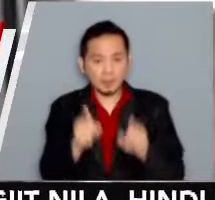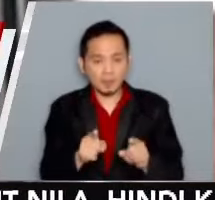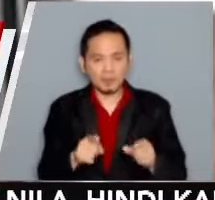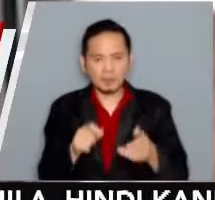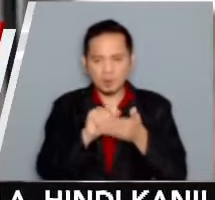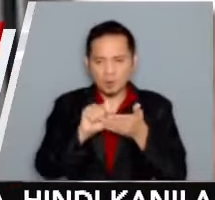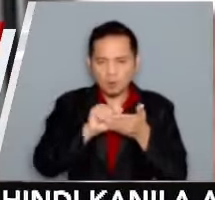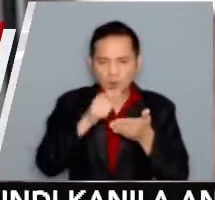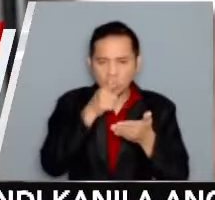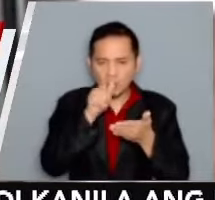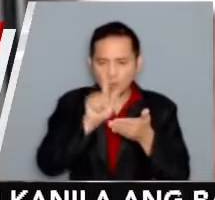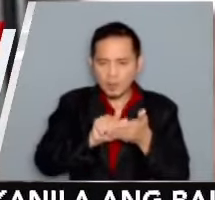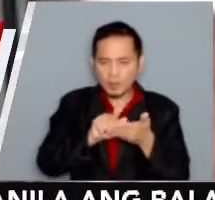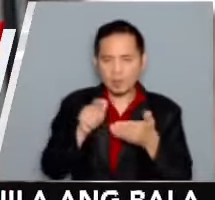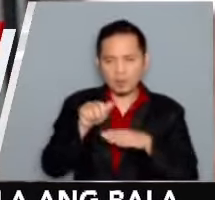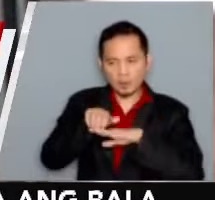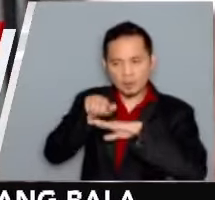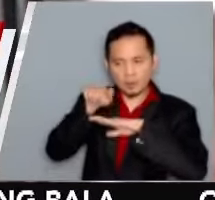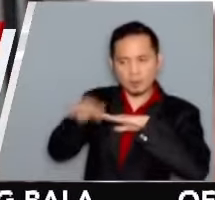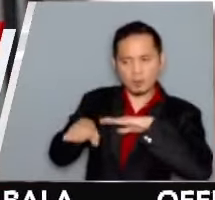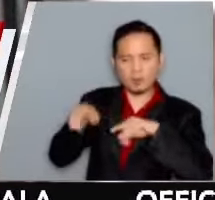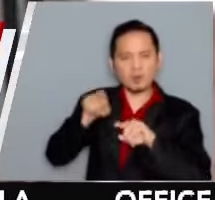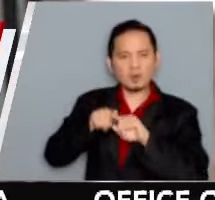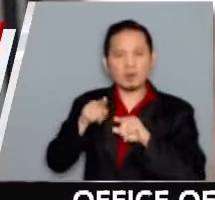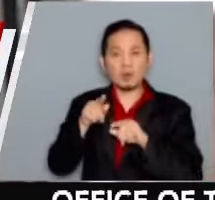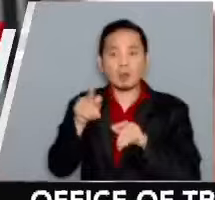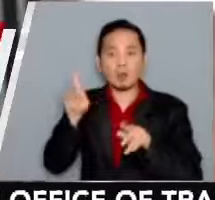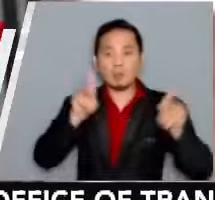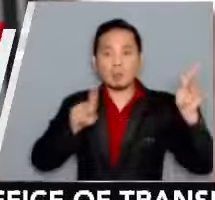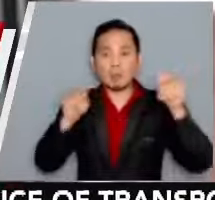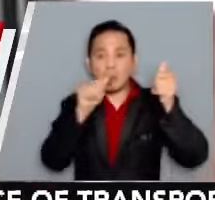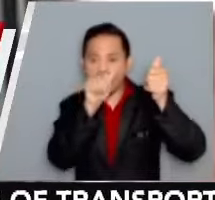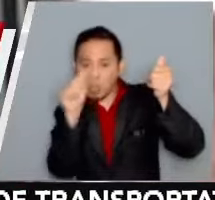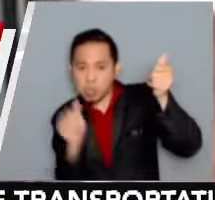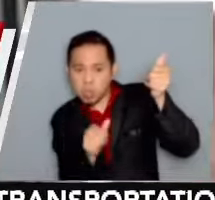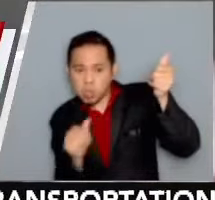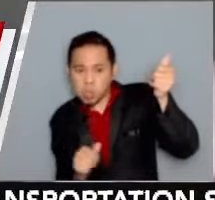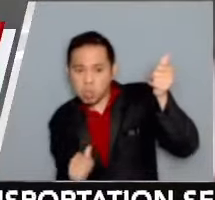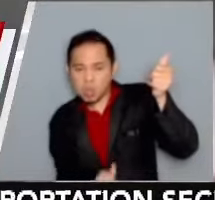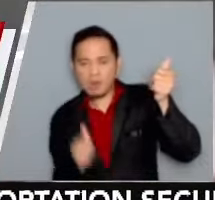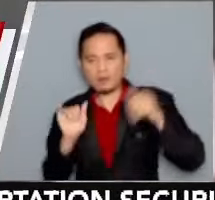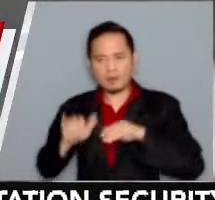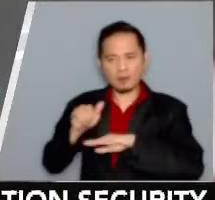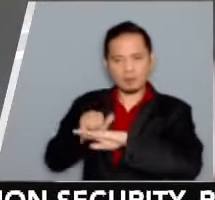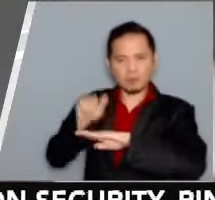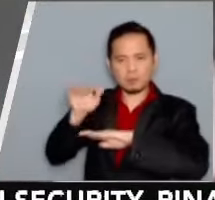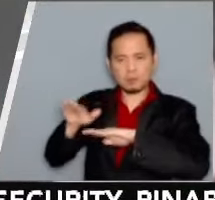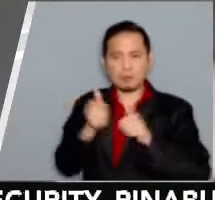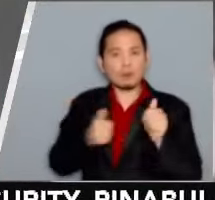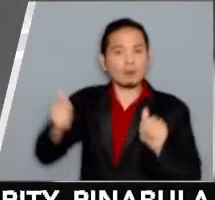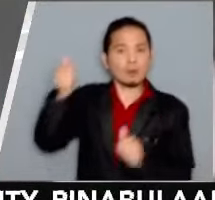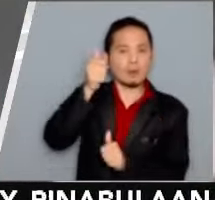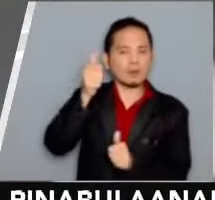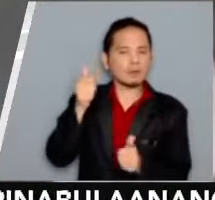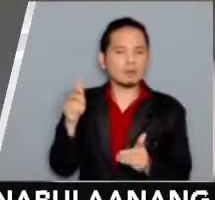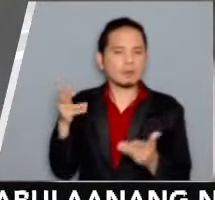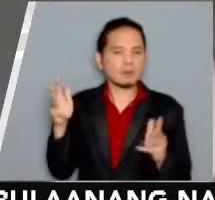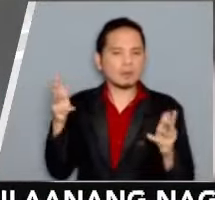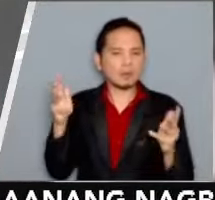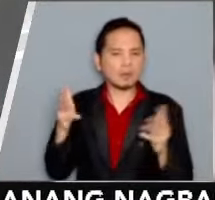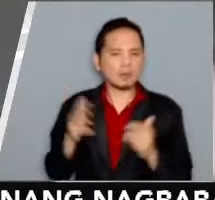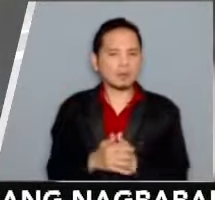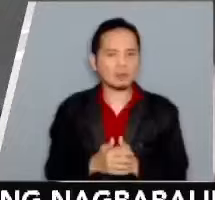ibaba so meron namang pambi resolution na kahit na